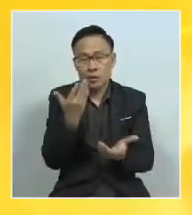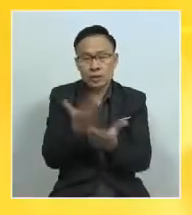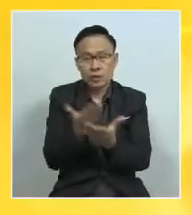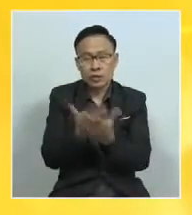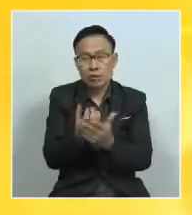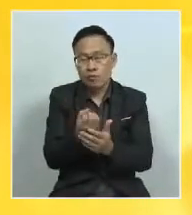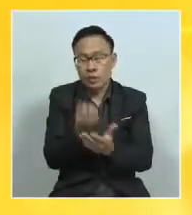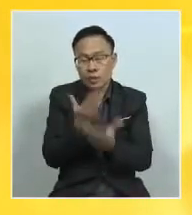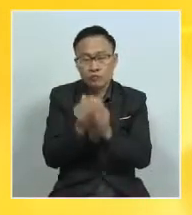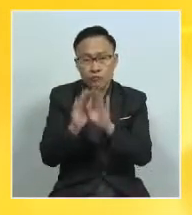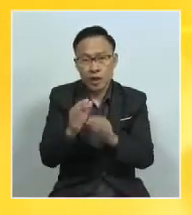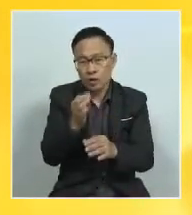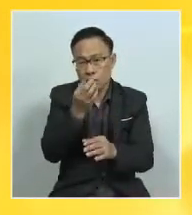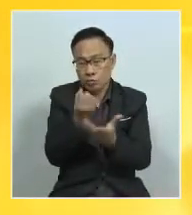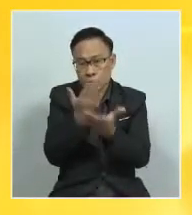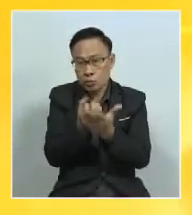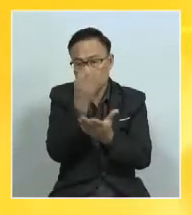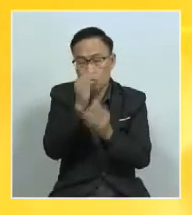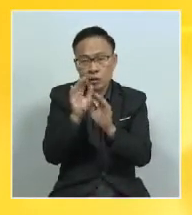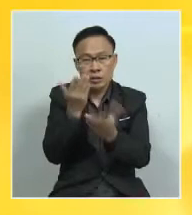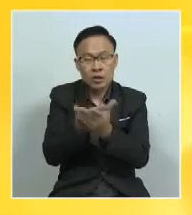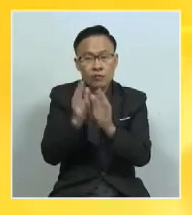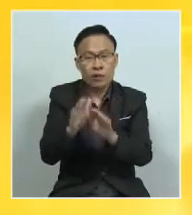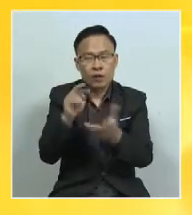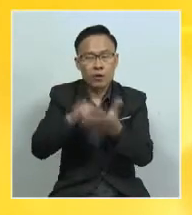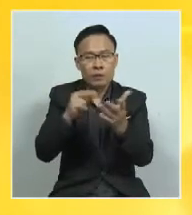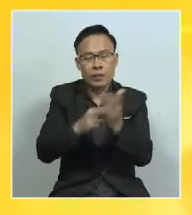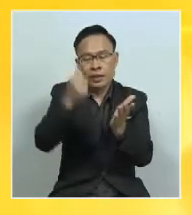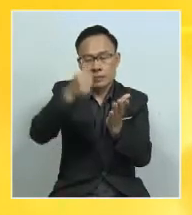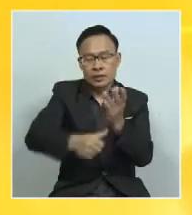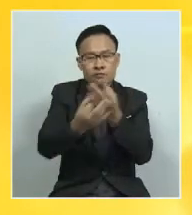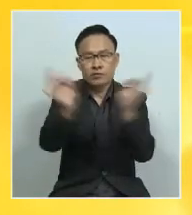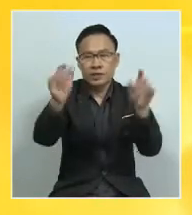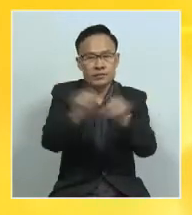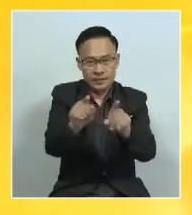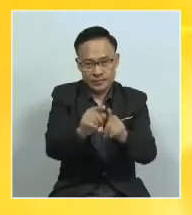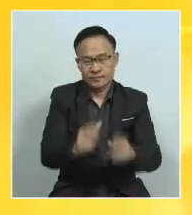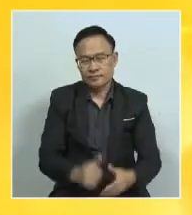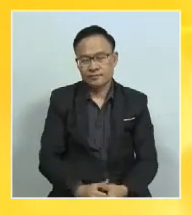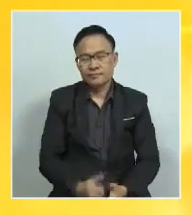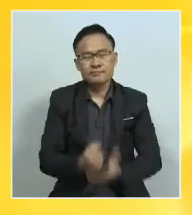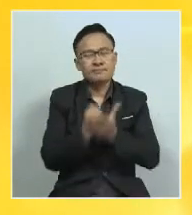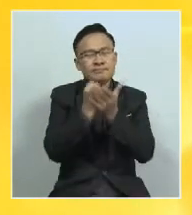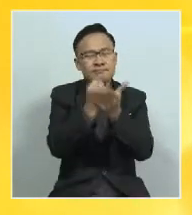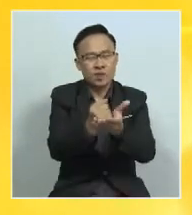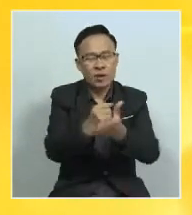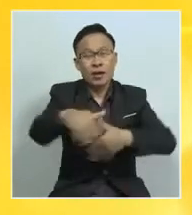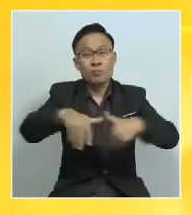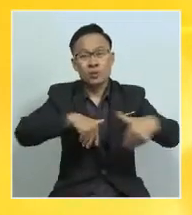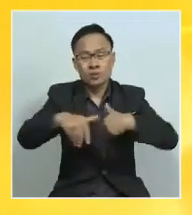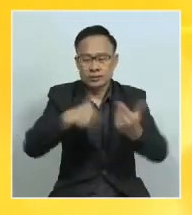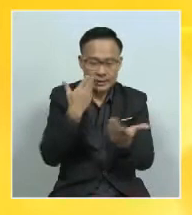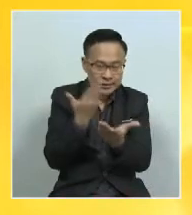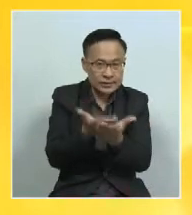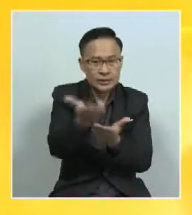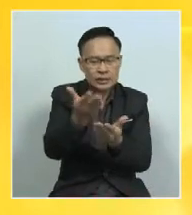รับการยกเว้นตั้งแต่1กรกฎาคม2562เป็นต้นไปครับ มาตรการนี้นะคะก็จะเป็นการเพิ่มทางเลือกนะเรื่องของการ